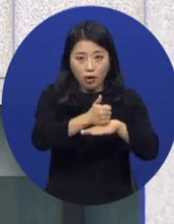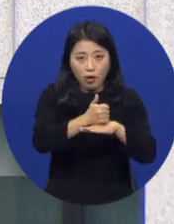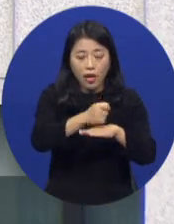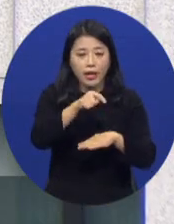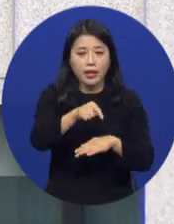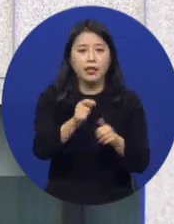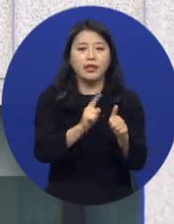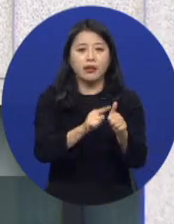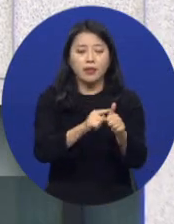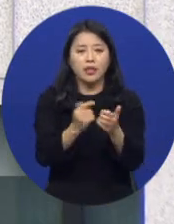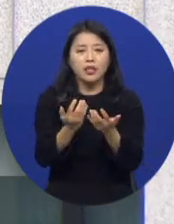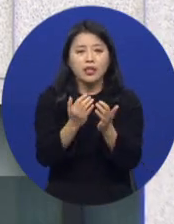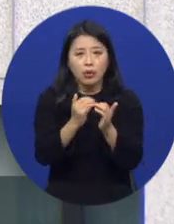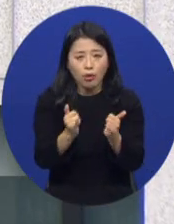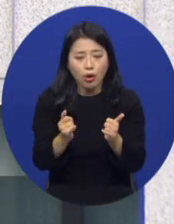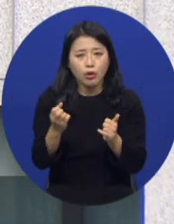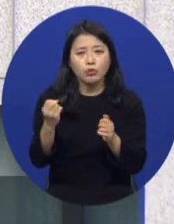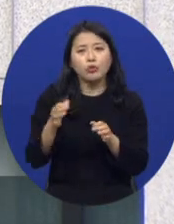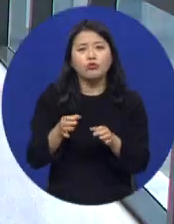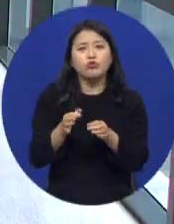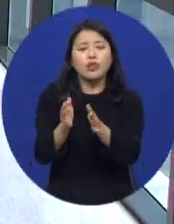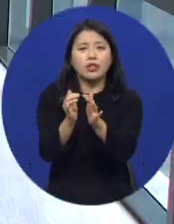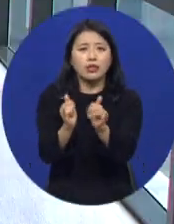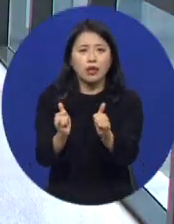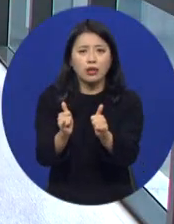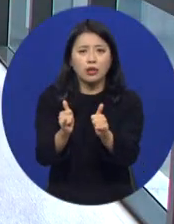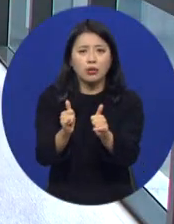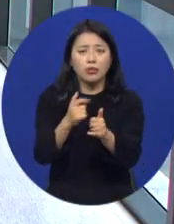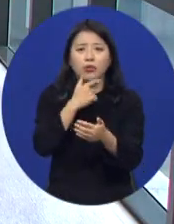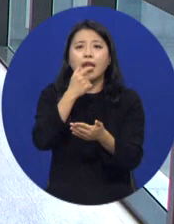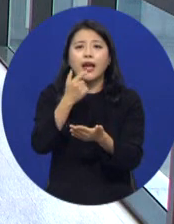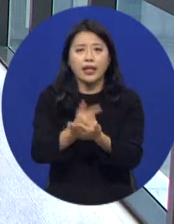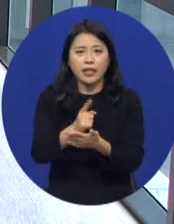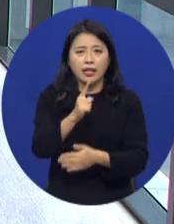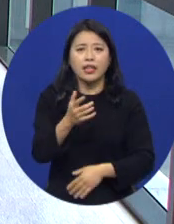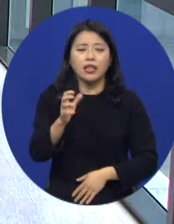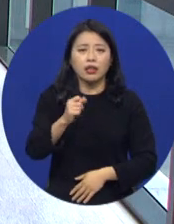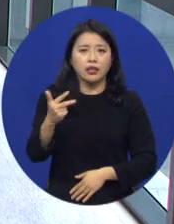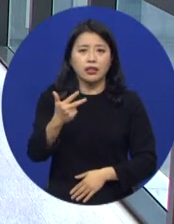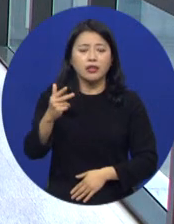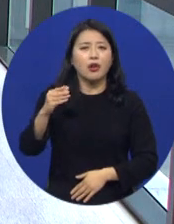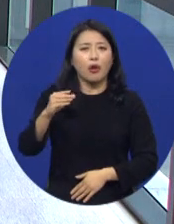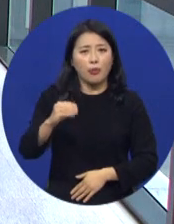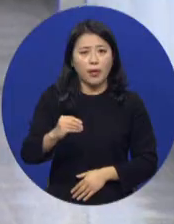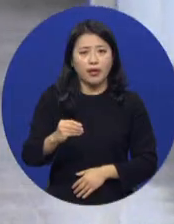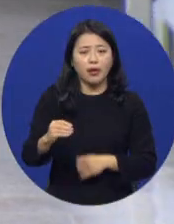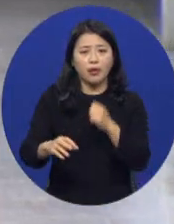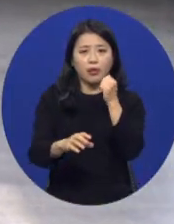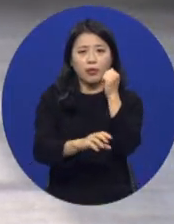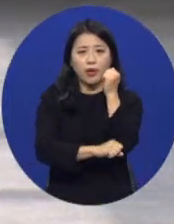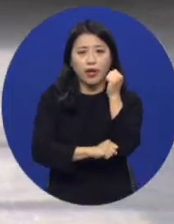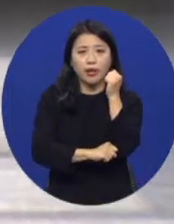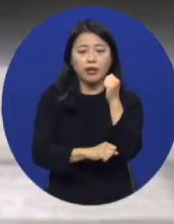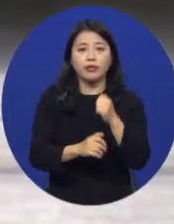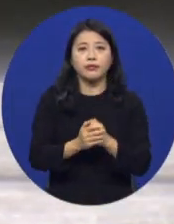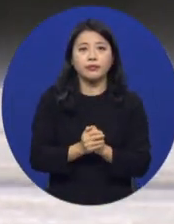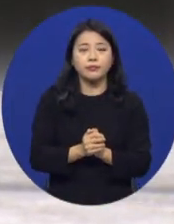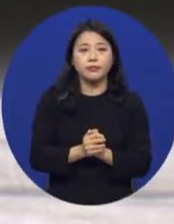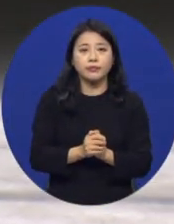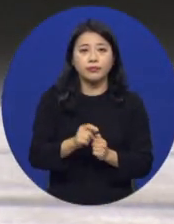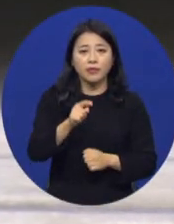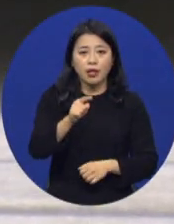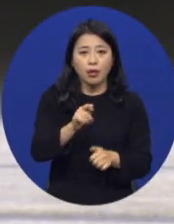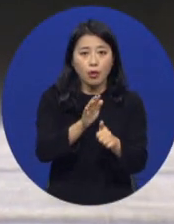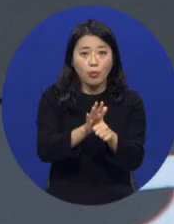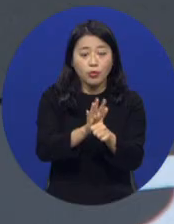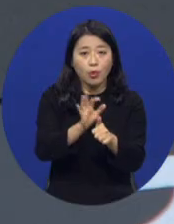최모씨는 직원과 투자자들도 속여 1억 7천여만 원을 가로챈 것으로 드러났습니다 검찰은 최씨를